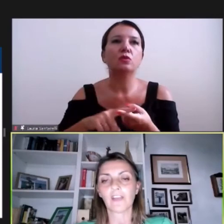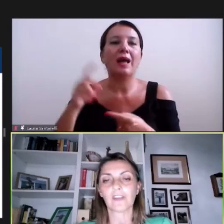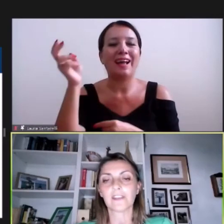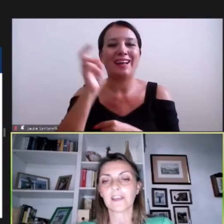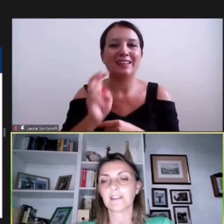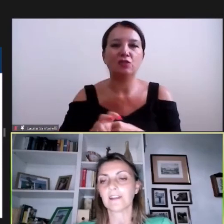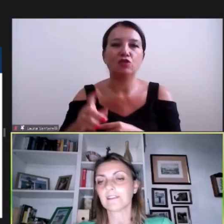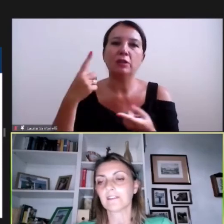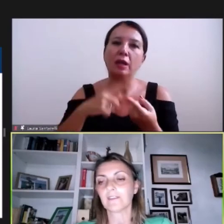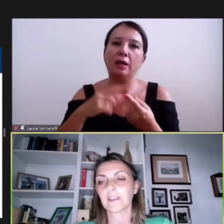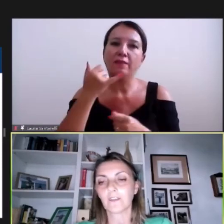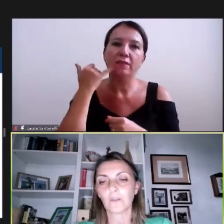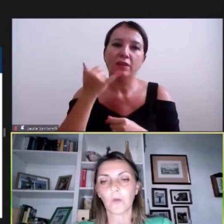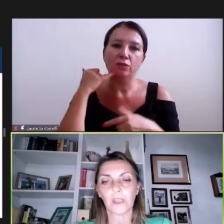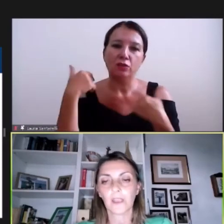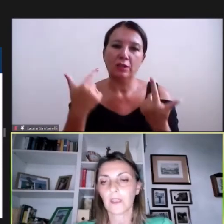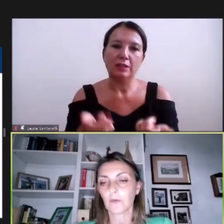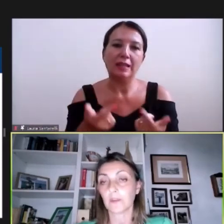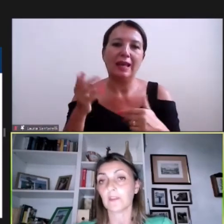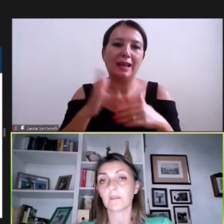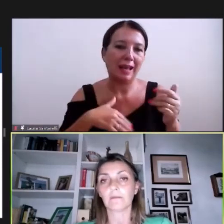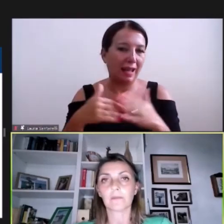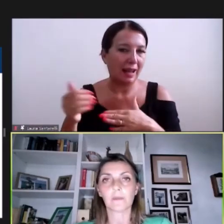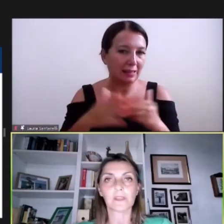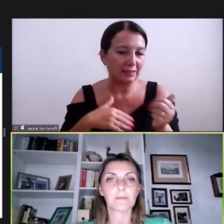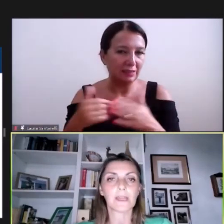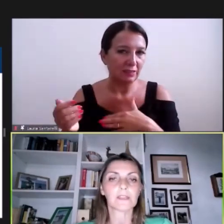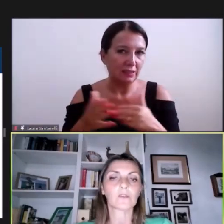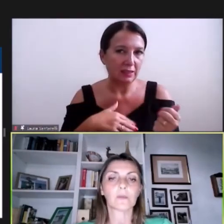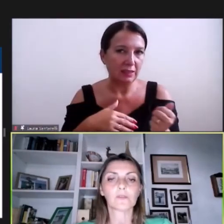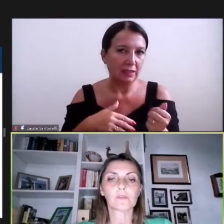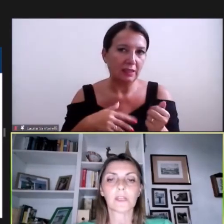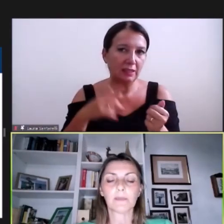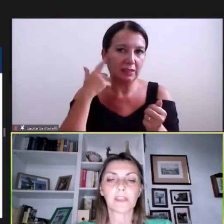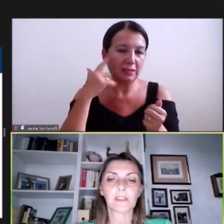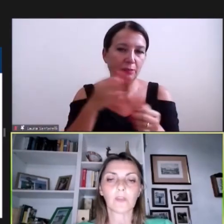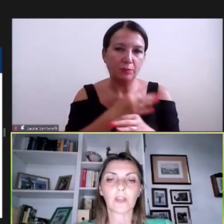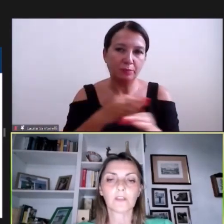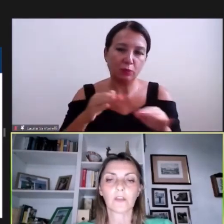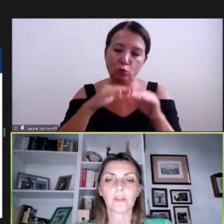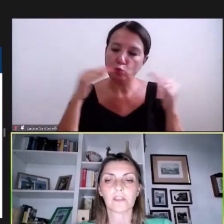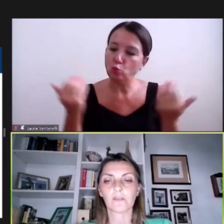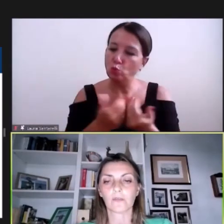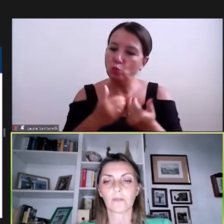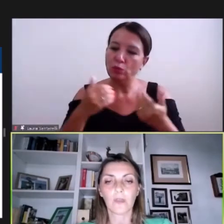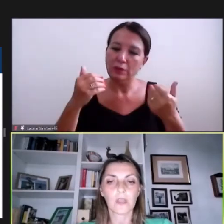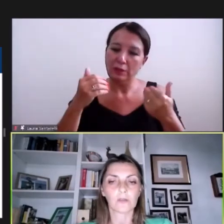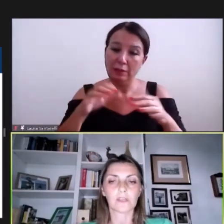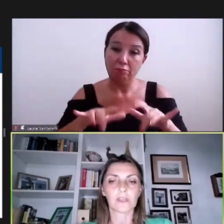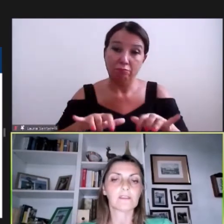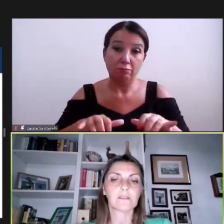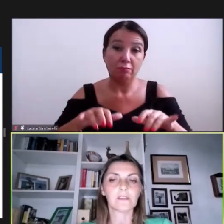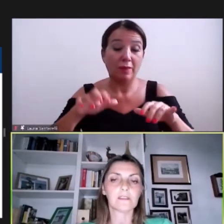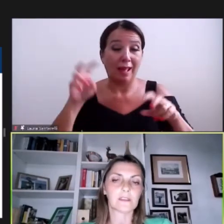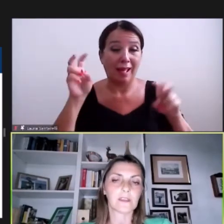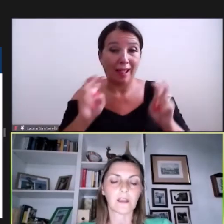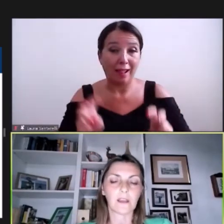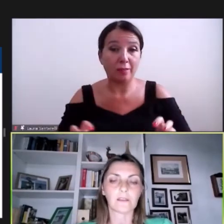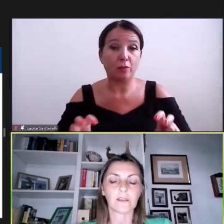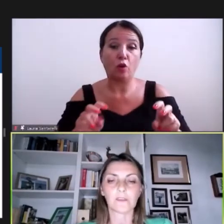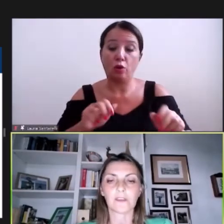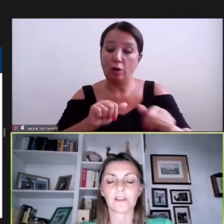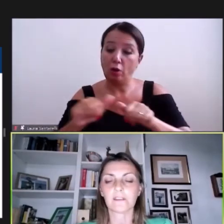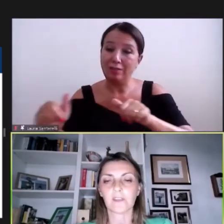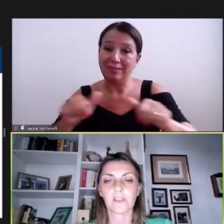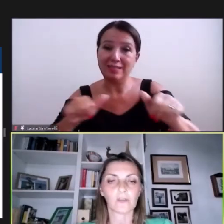anche facile dare delle classificazioni, quindi sapete bene, insomma, tutte le apparecchiature elettroniche sono contraddistinte